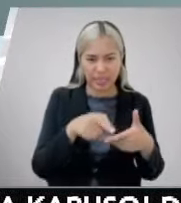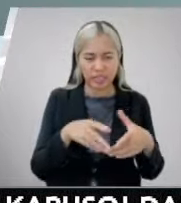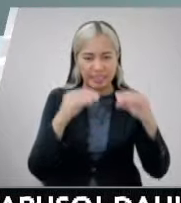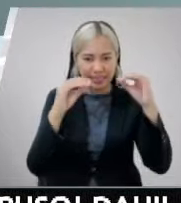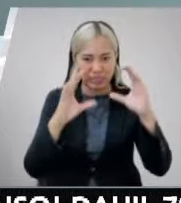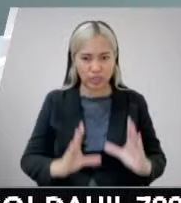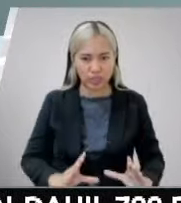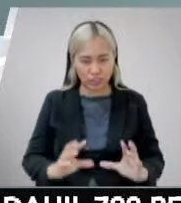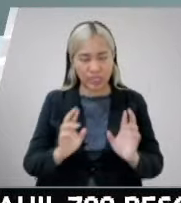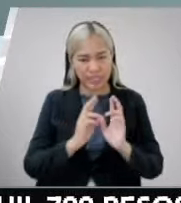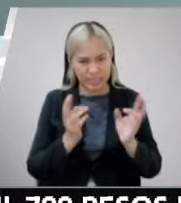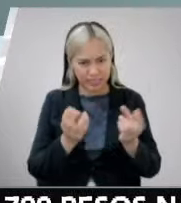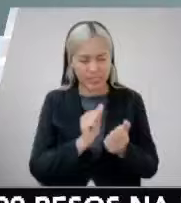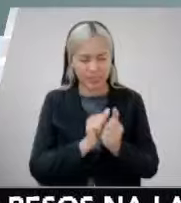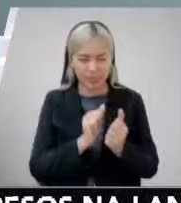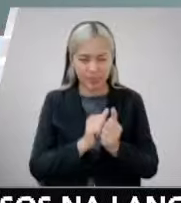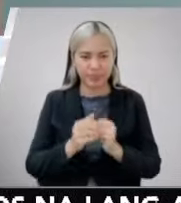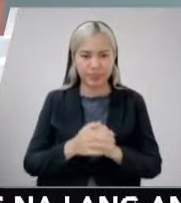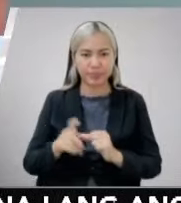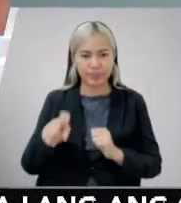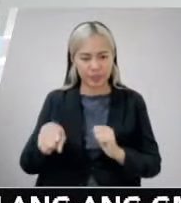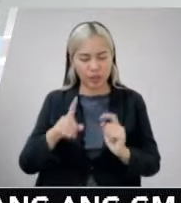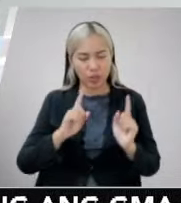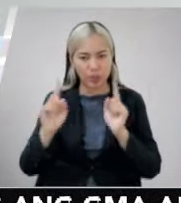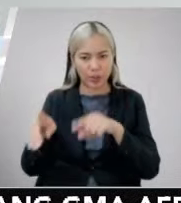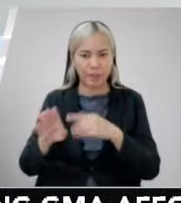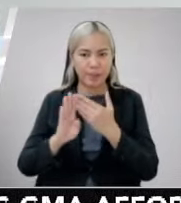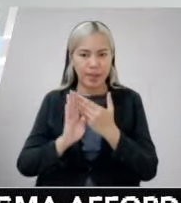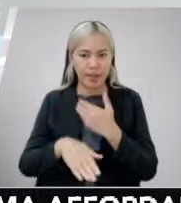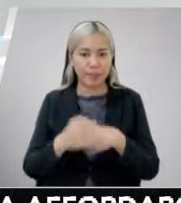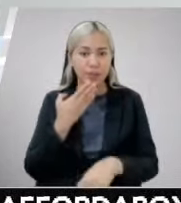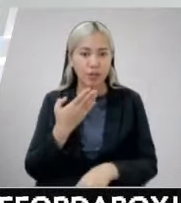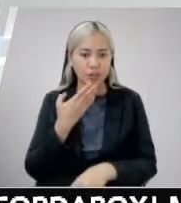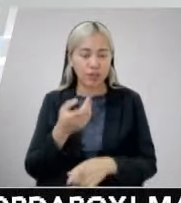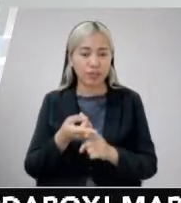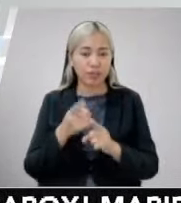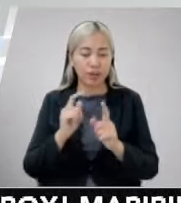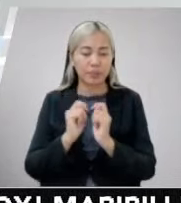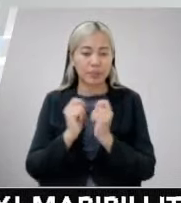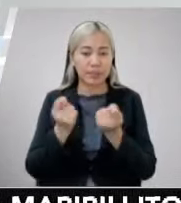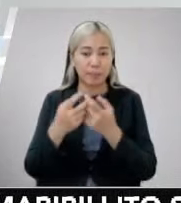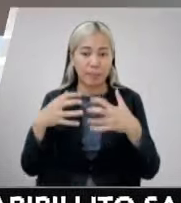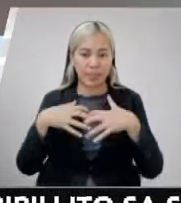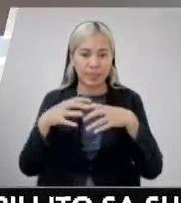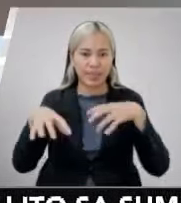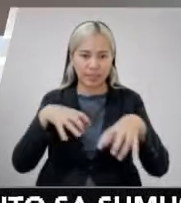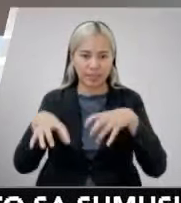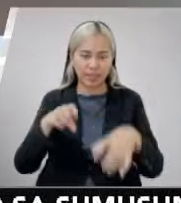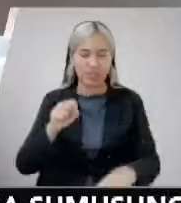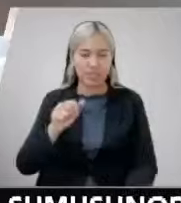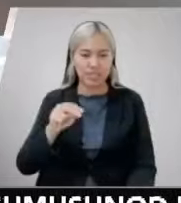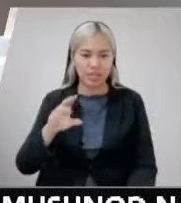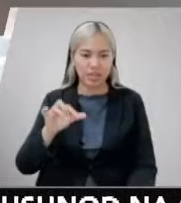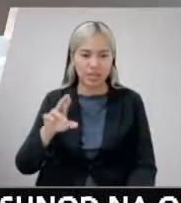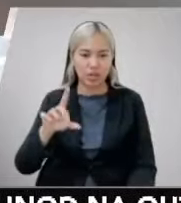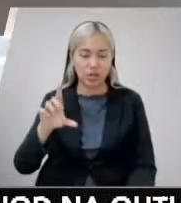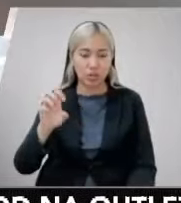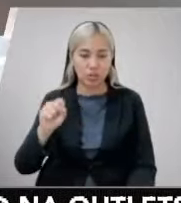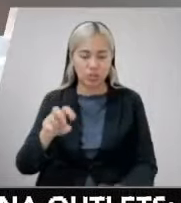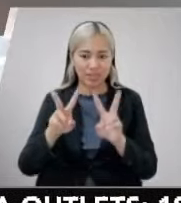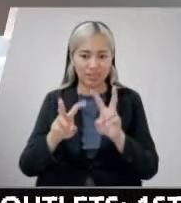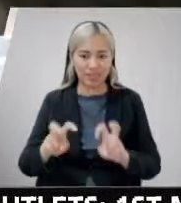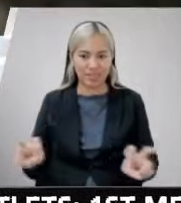na sana sa Bacolod City ang mga biktima galing sa team building activity sa San Carlos City. Ayon sa imbestigasyon ng pulisya,